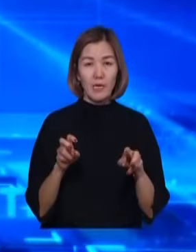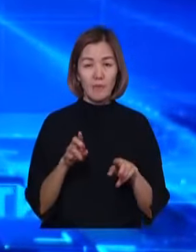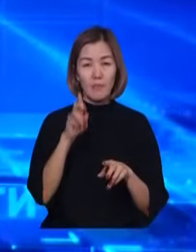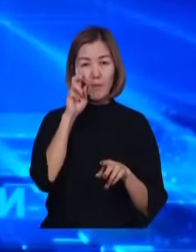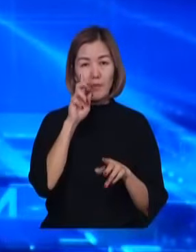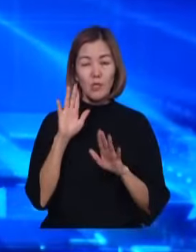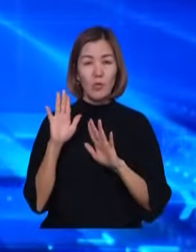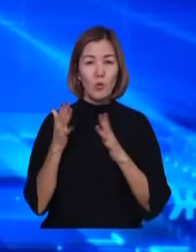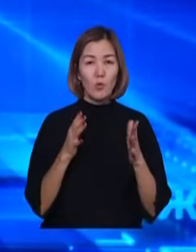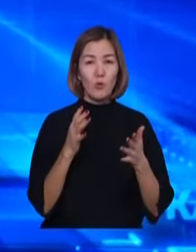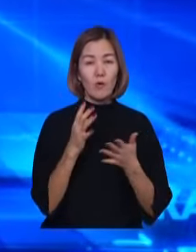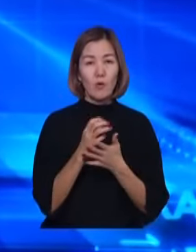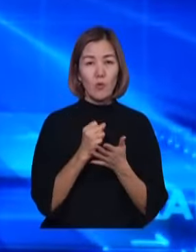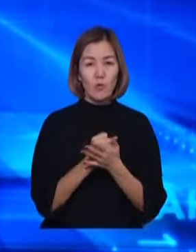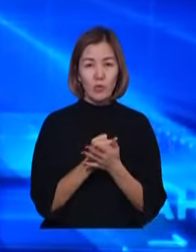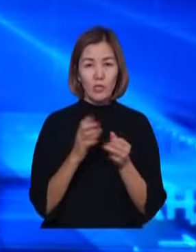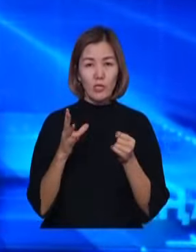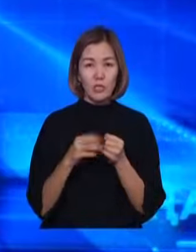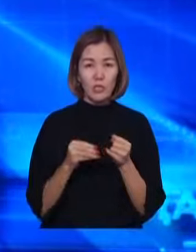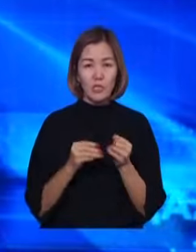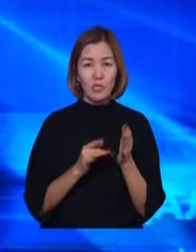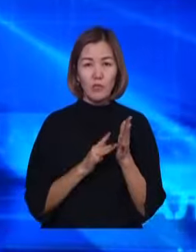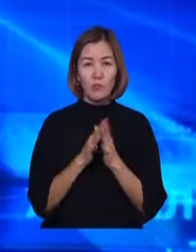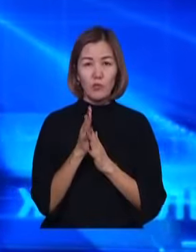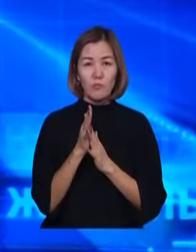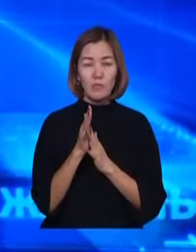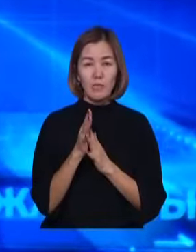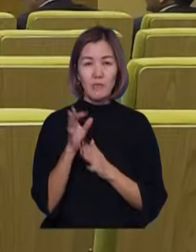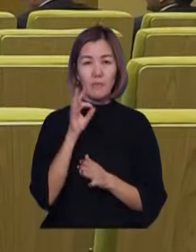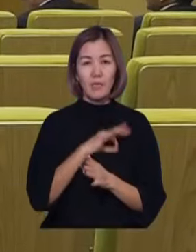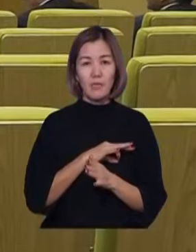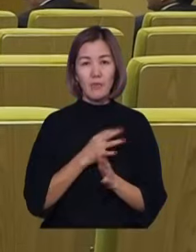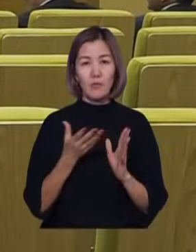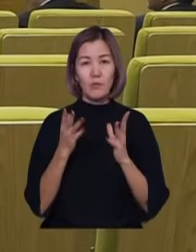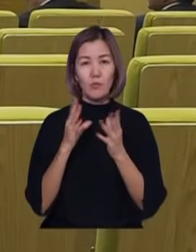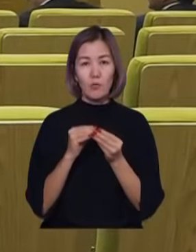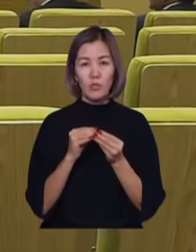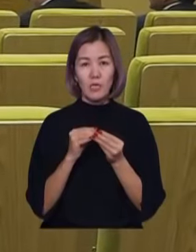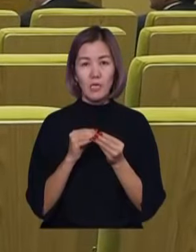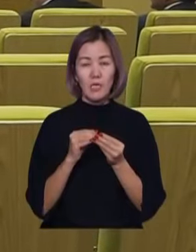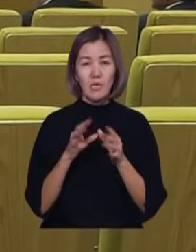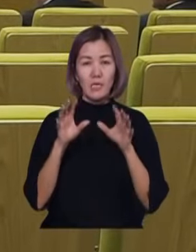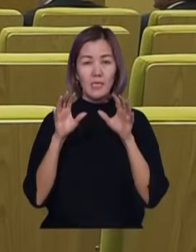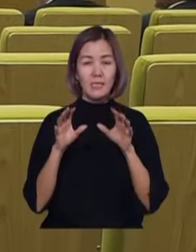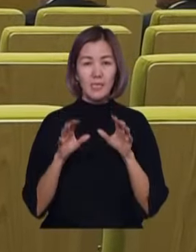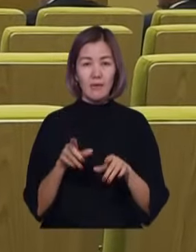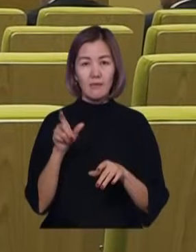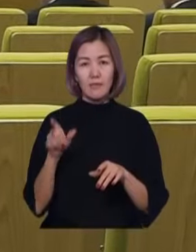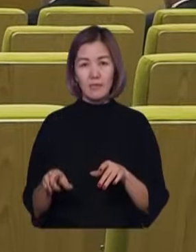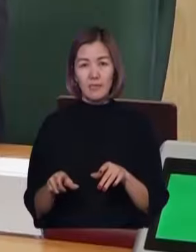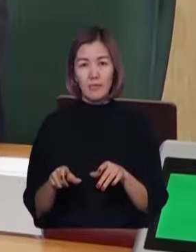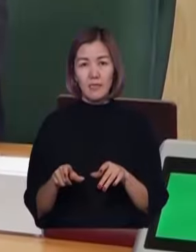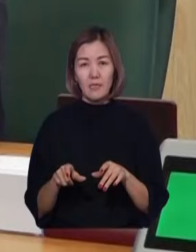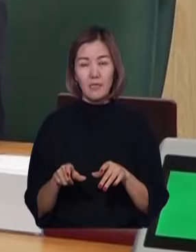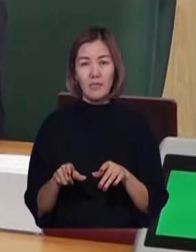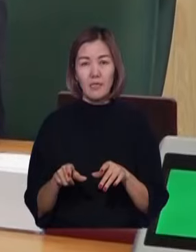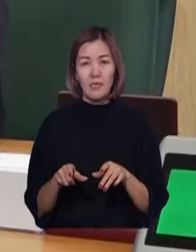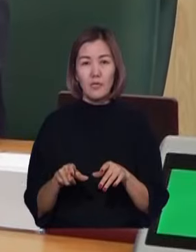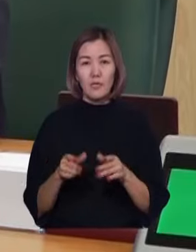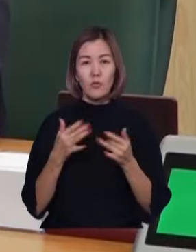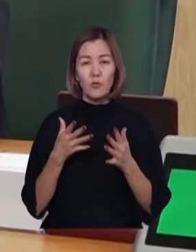өтті. Бірінші мәселе мемлекеттік орман қорының жері мен өсімдік алтылуысын пайдалану бойынша жеке және заңды тұлғалардан талап